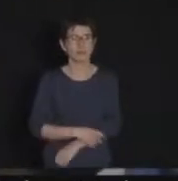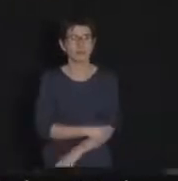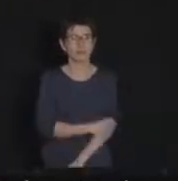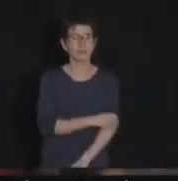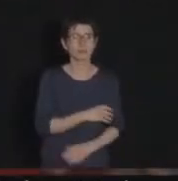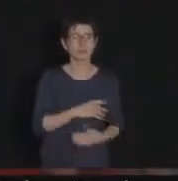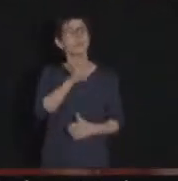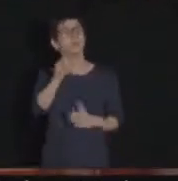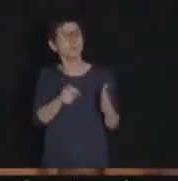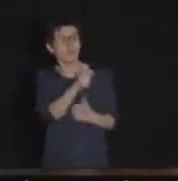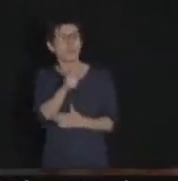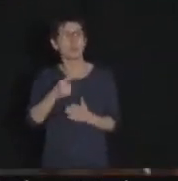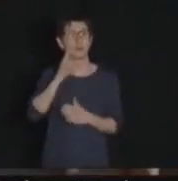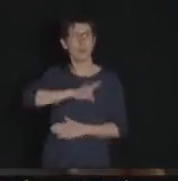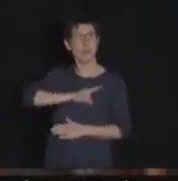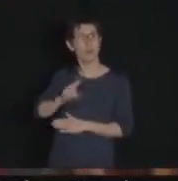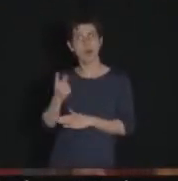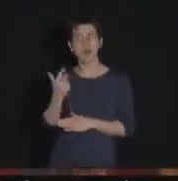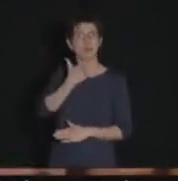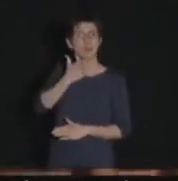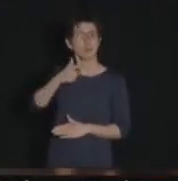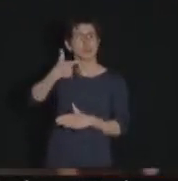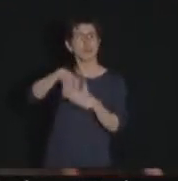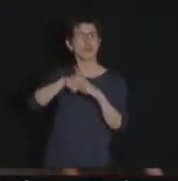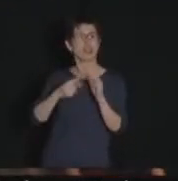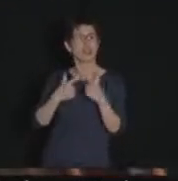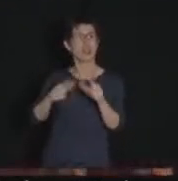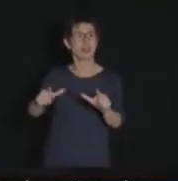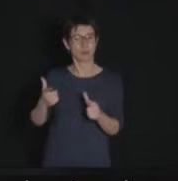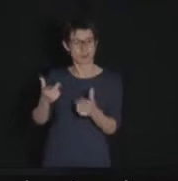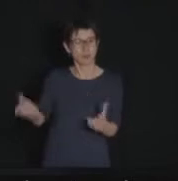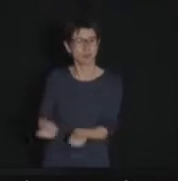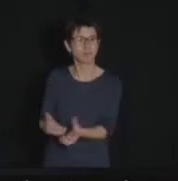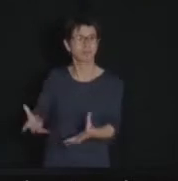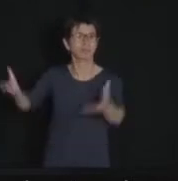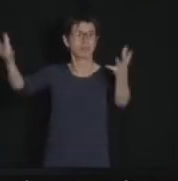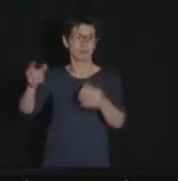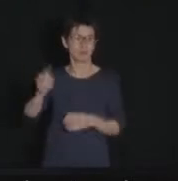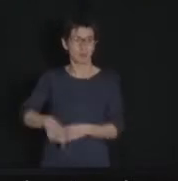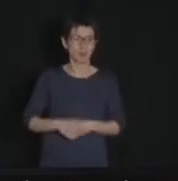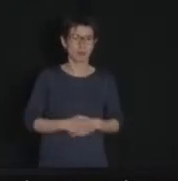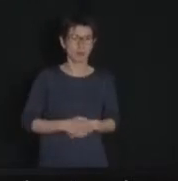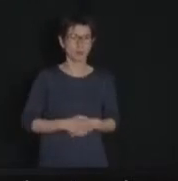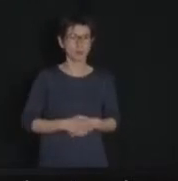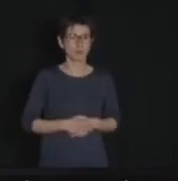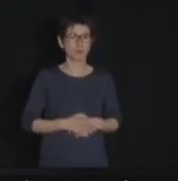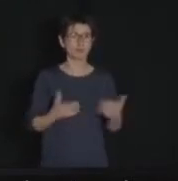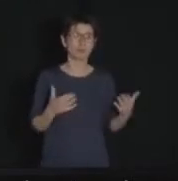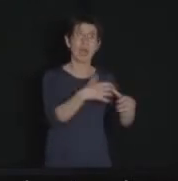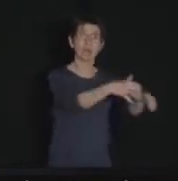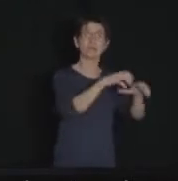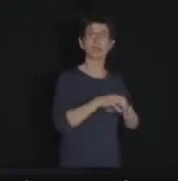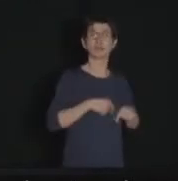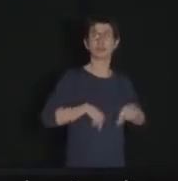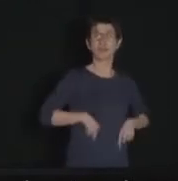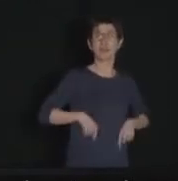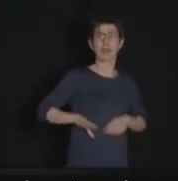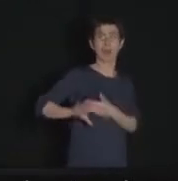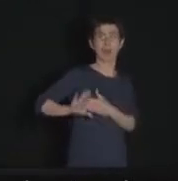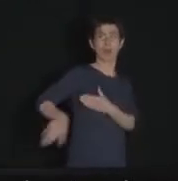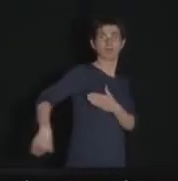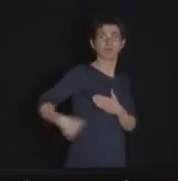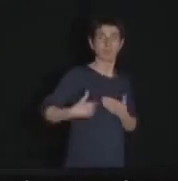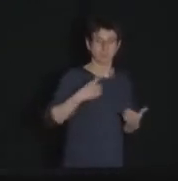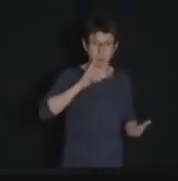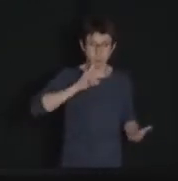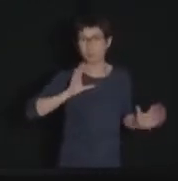Évidemment que ça passe par les logiciels libres, et que nous le développerons, ça va de soi. Pourquoi les administrations de